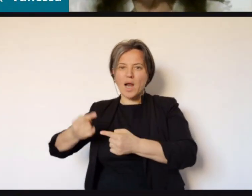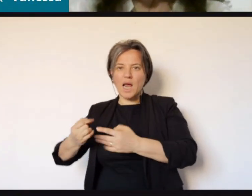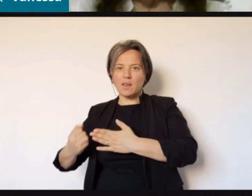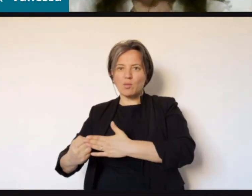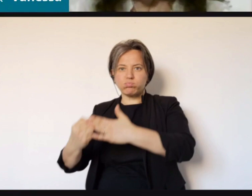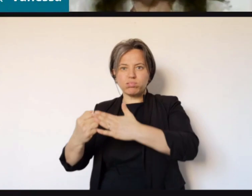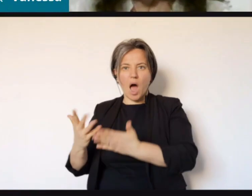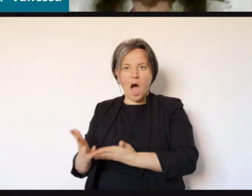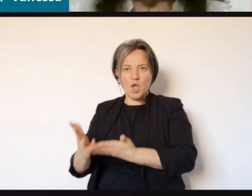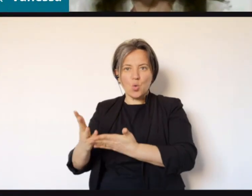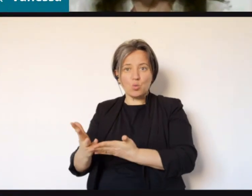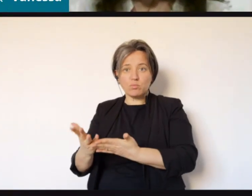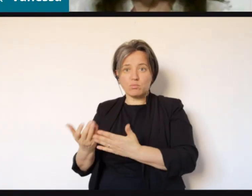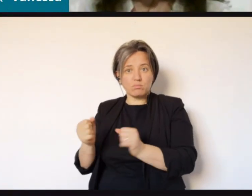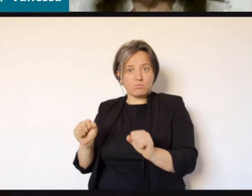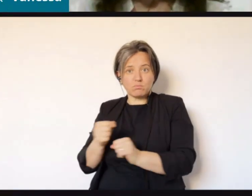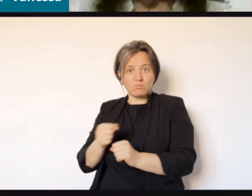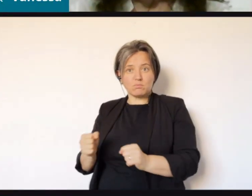di parenti,